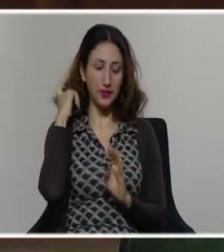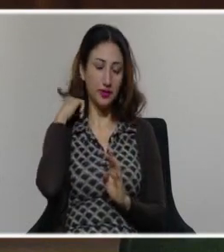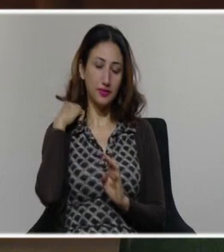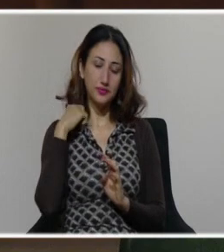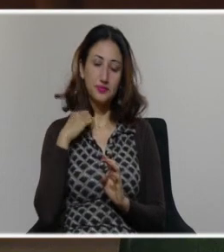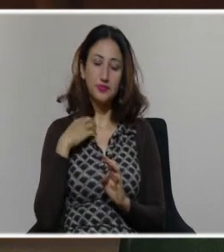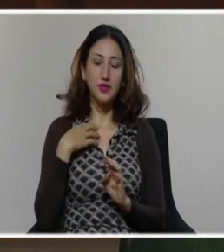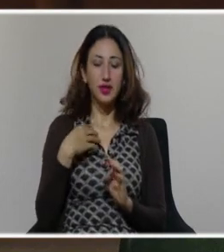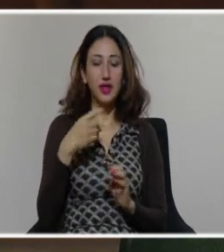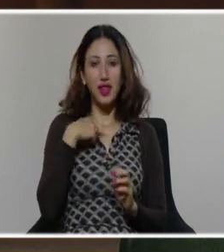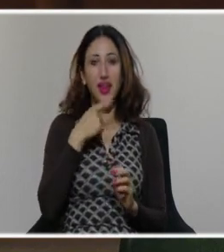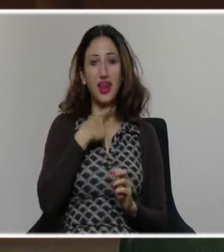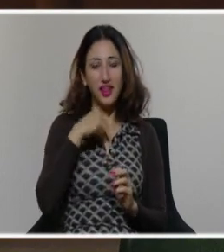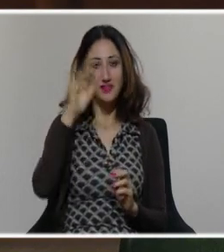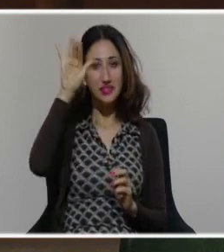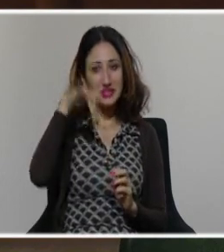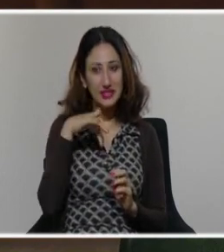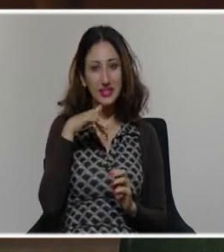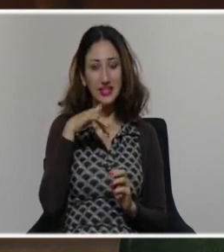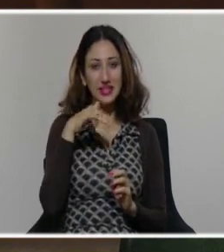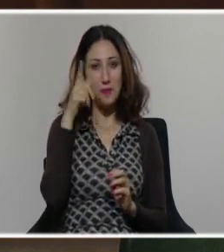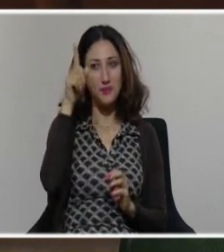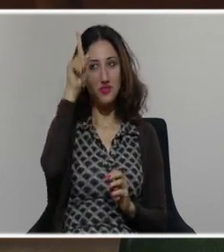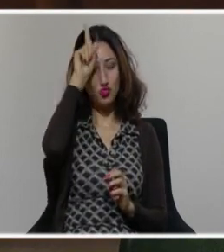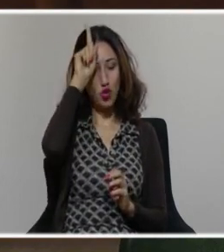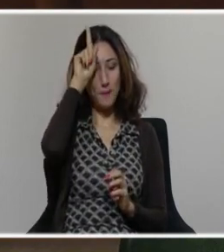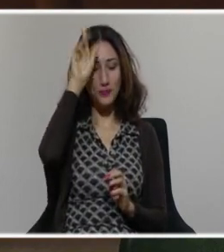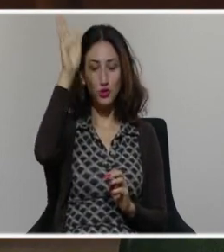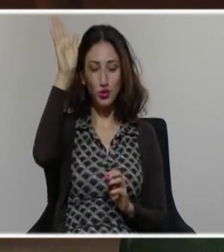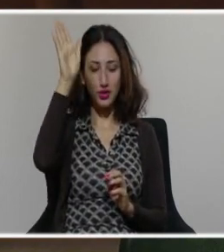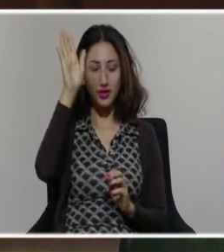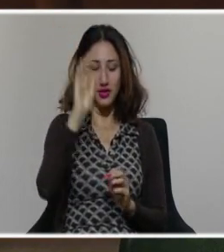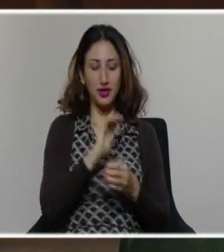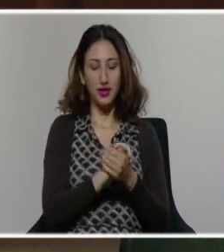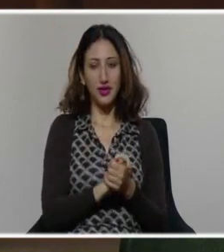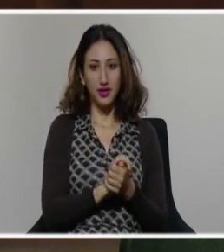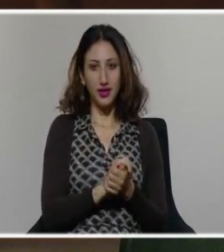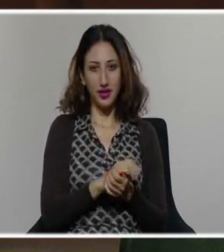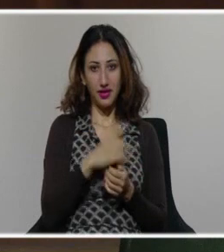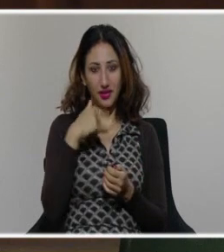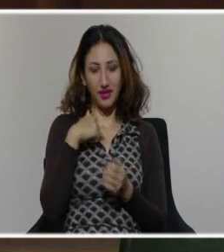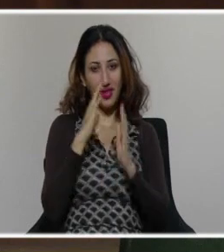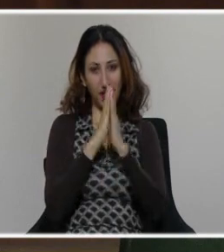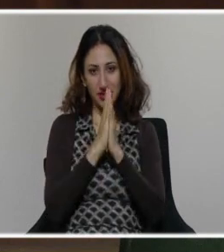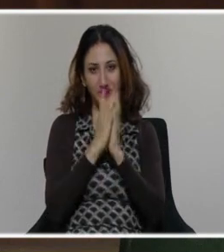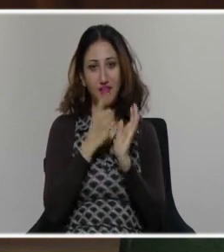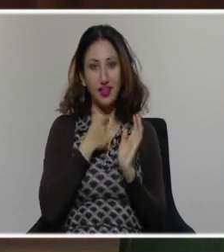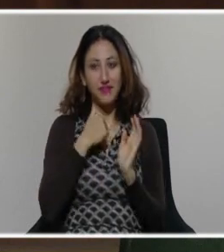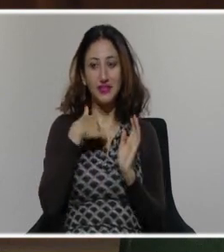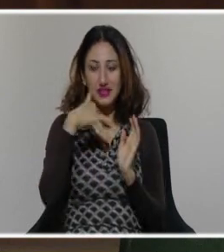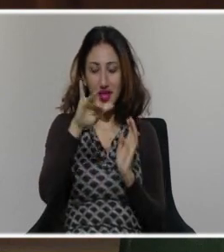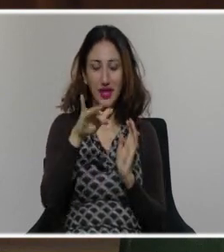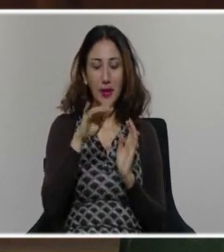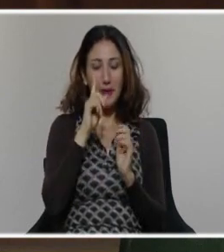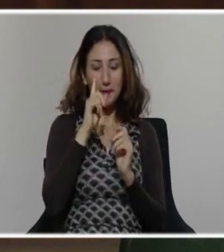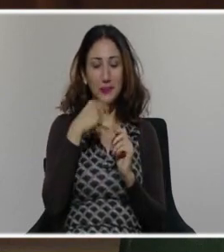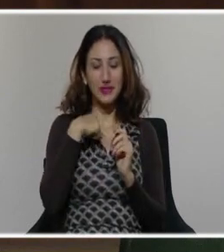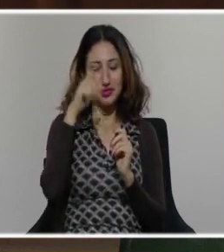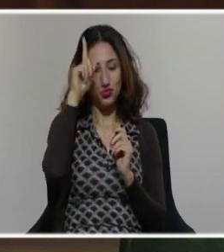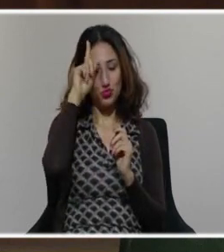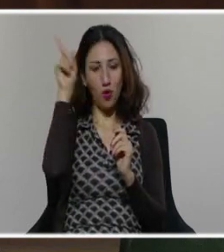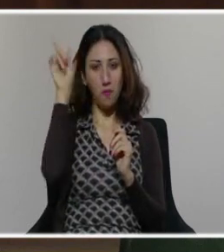حضرتك؟ كنا نتمنى وجودك لولا وجودك في شرم الشيخ. أيوه فعلا، أنا ألف والله فعلا كنت أتمنى فعلا إني فظيعة